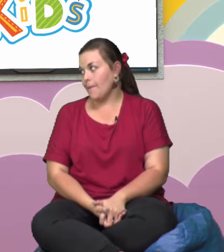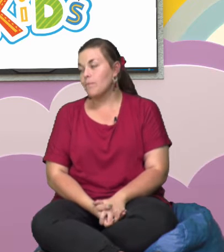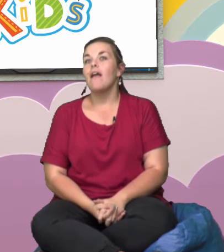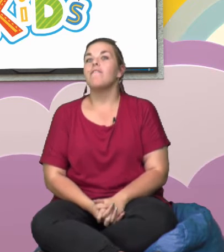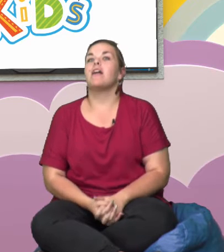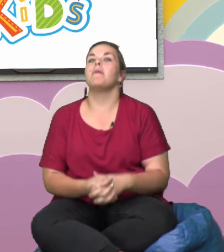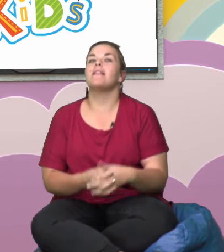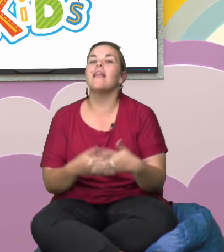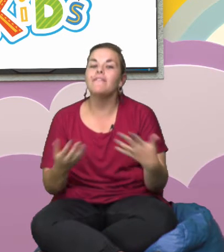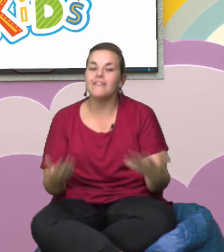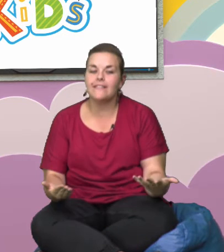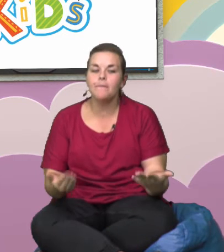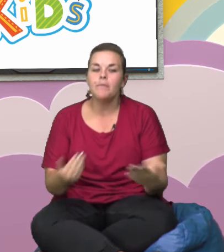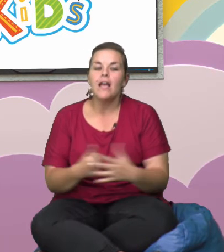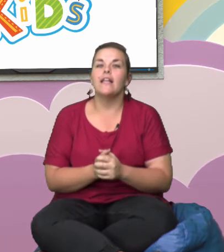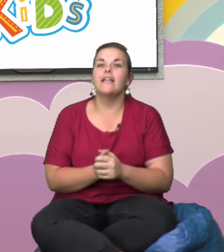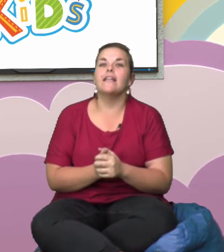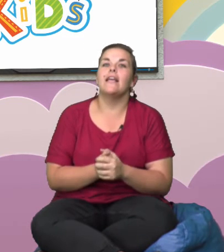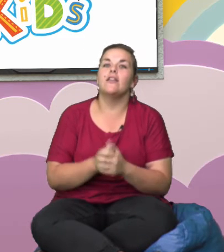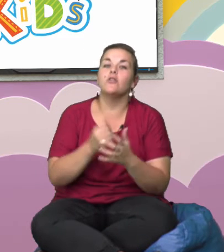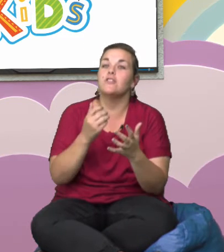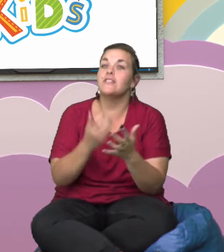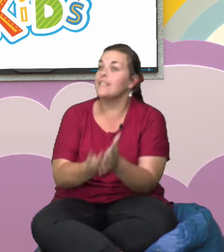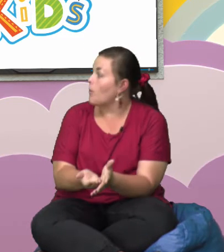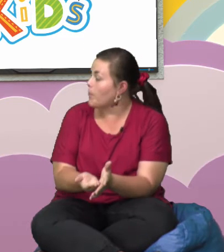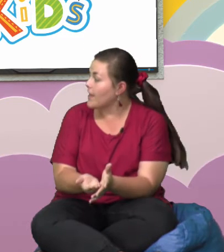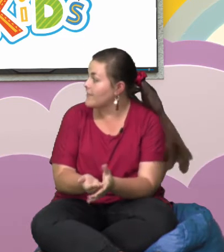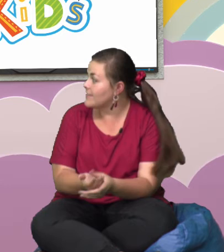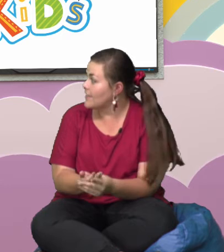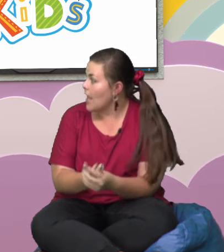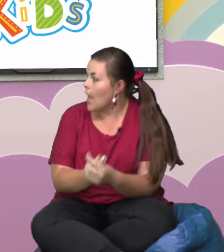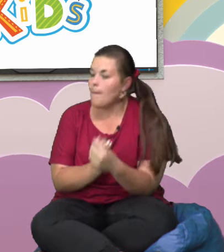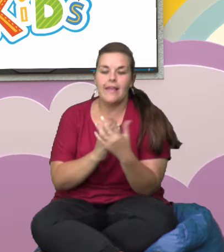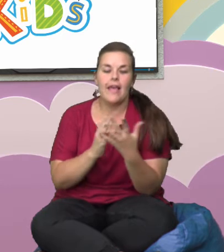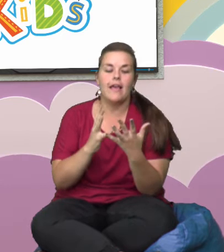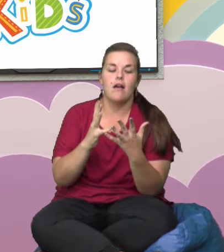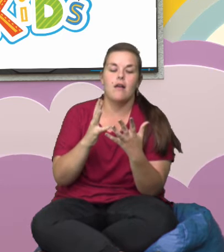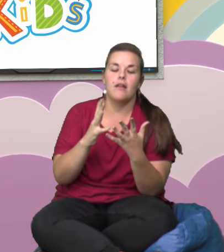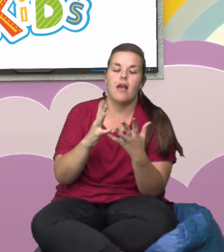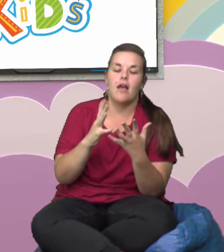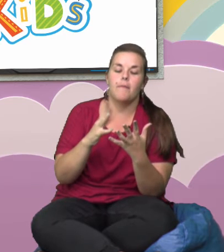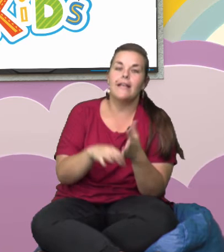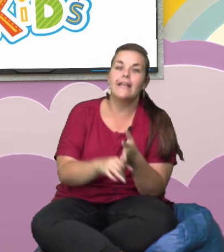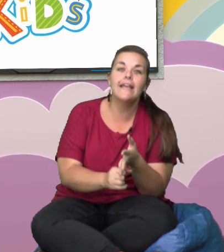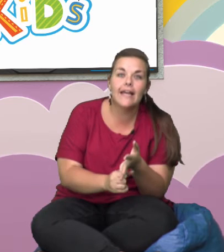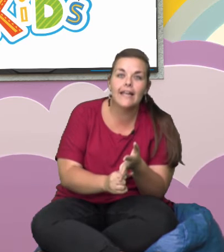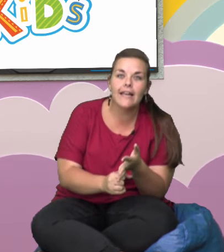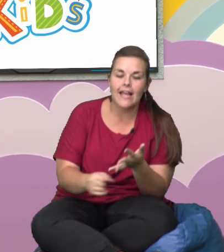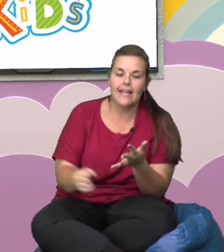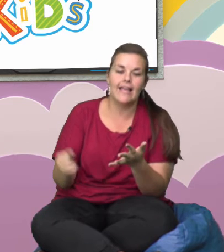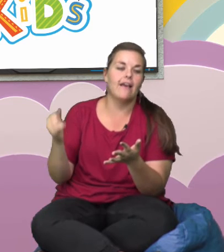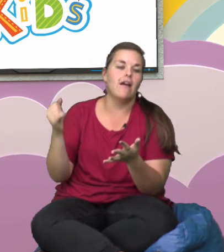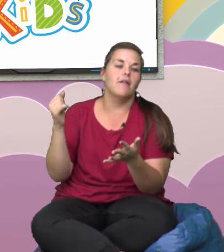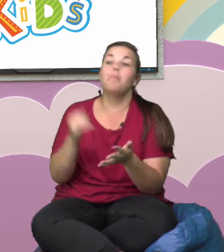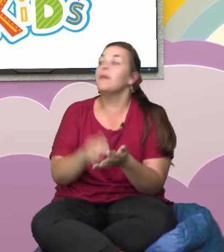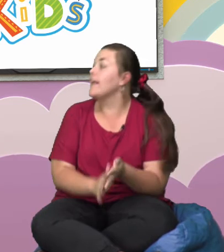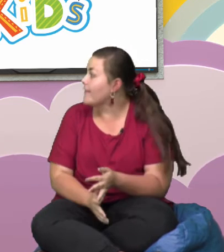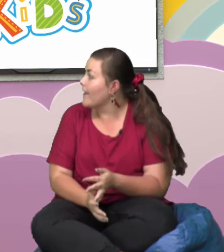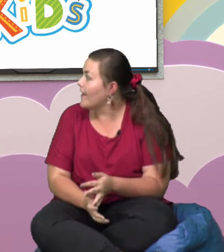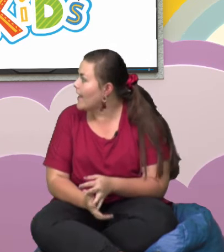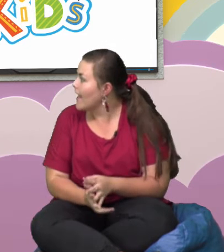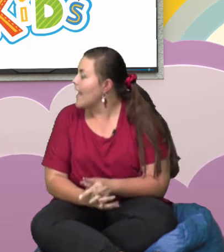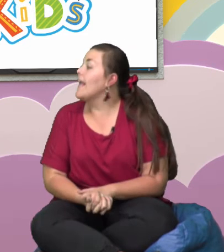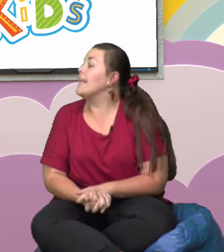nê? Ja. Want met televisie kan jy nie net goed sien op die televisie nie, maar jy kan leer, jy kan